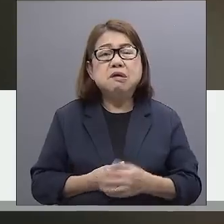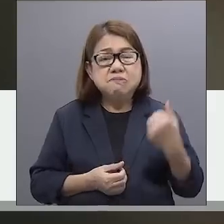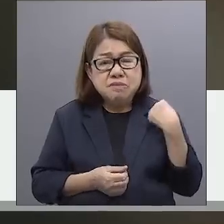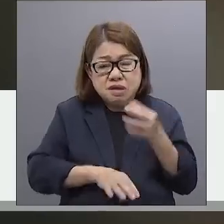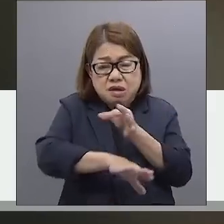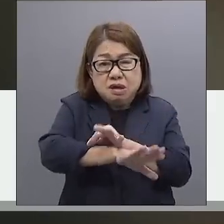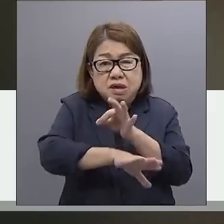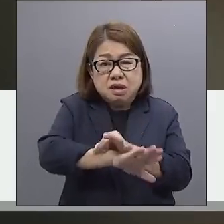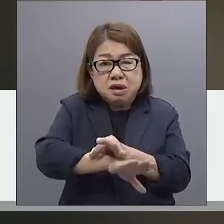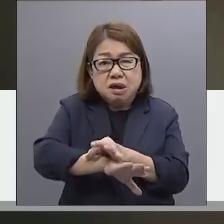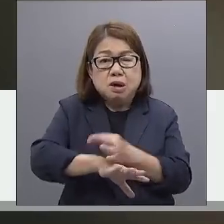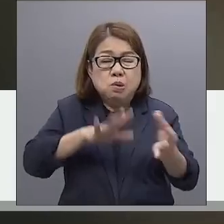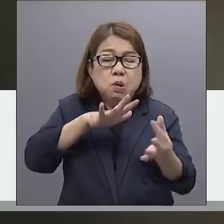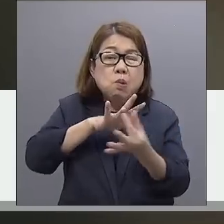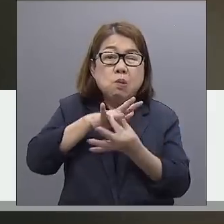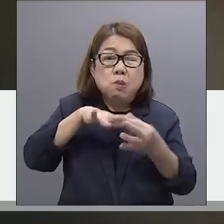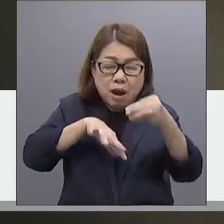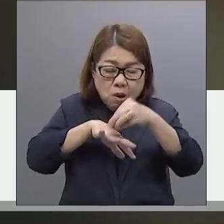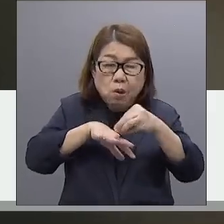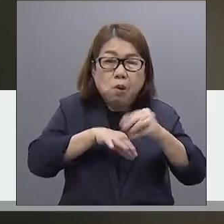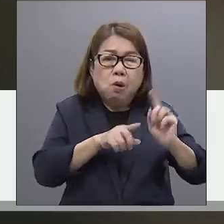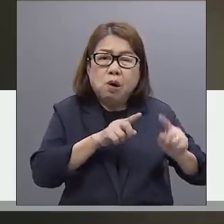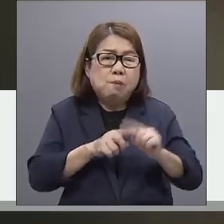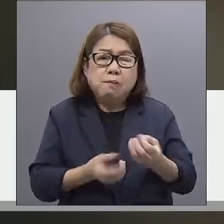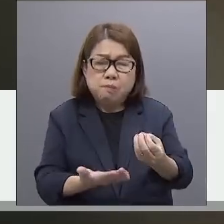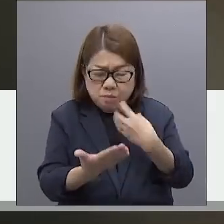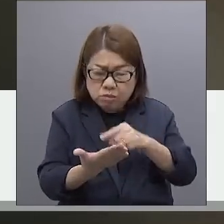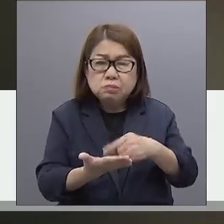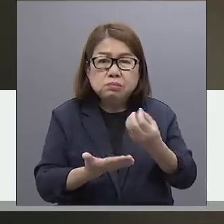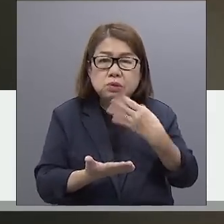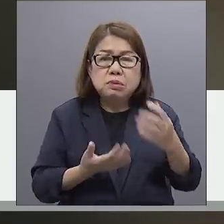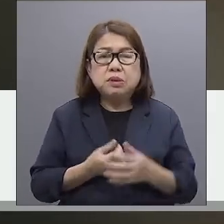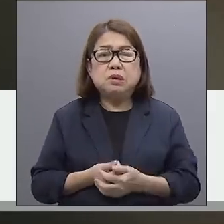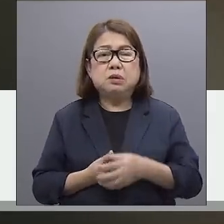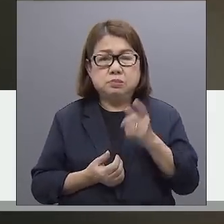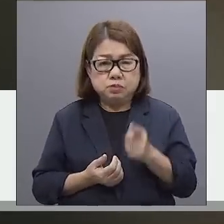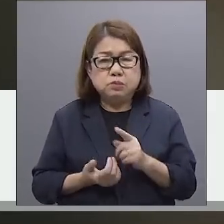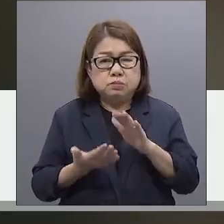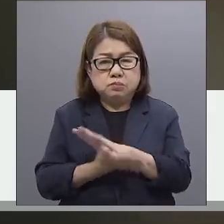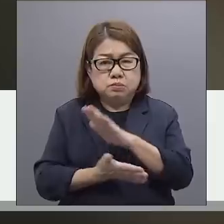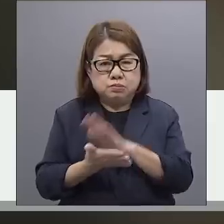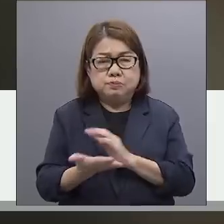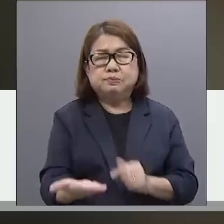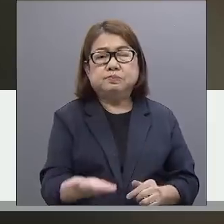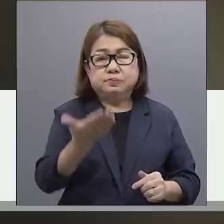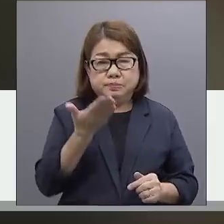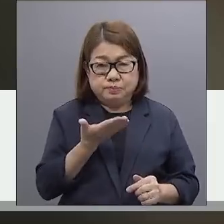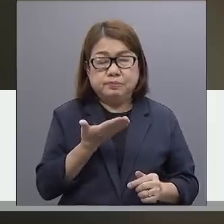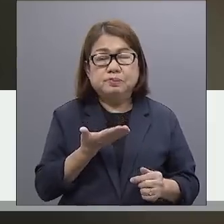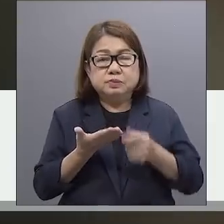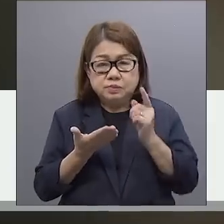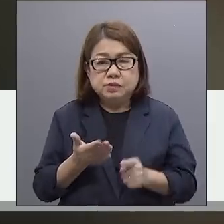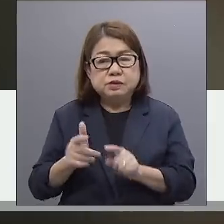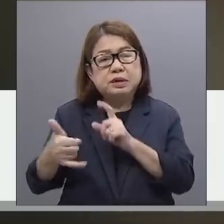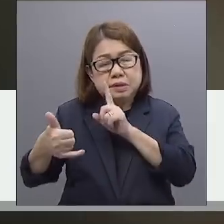ข้อมือและแหวนประดับค่ะโดยให้เปิดเผยเอกสาร 2ใน 3รายการคือรายงานสำนวน